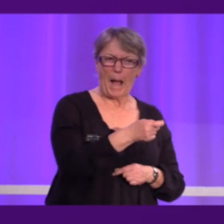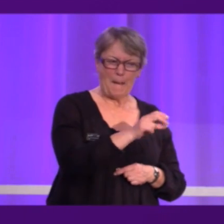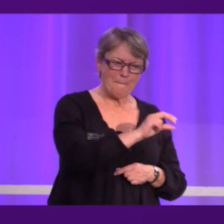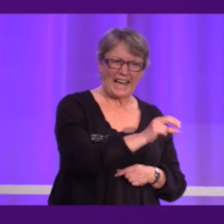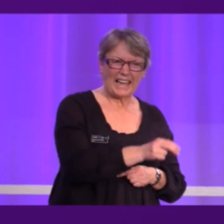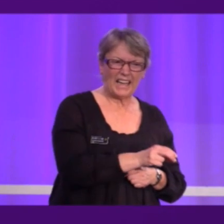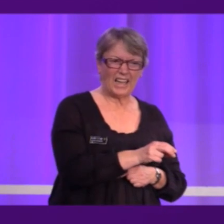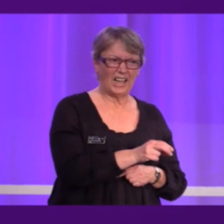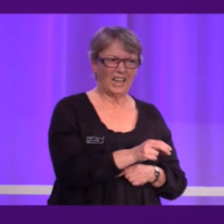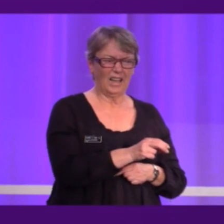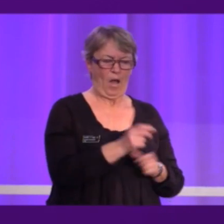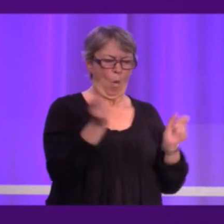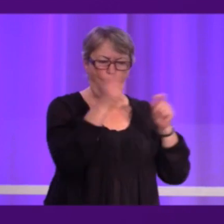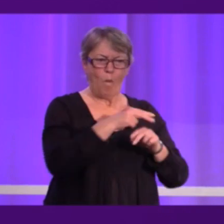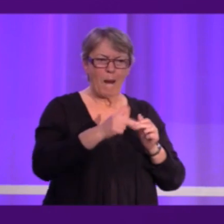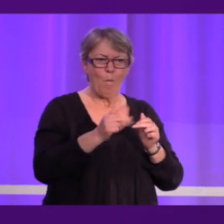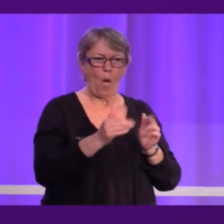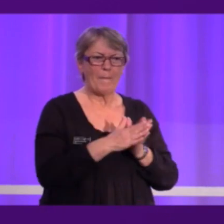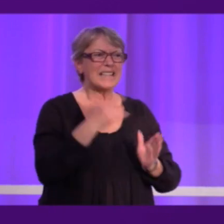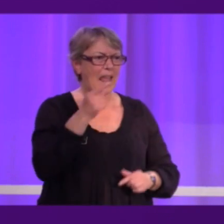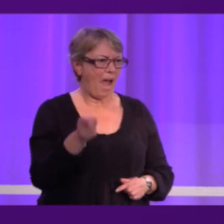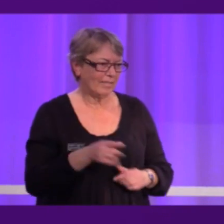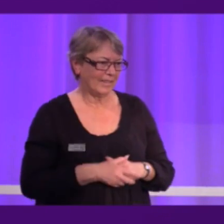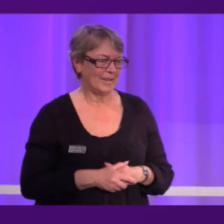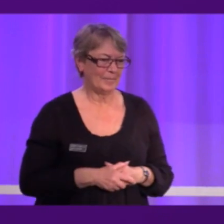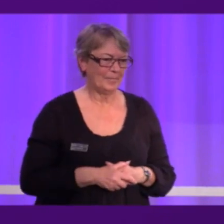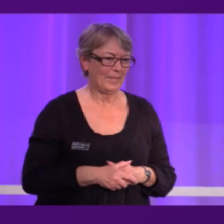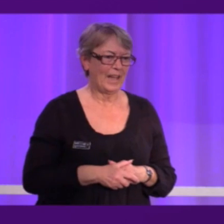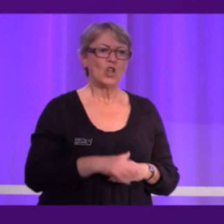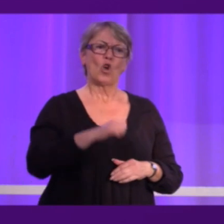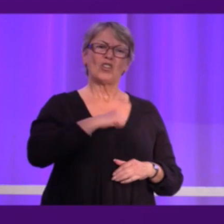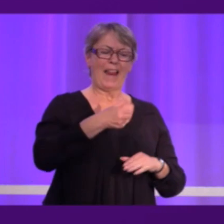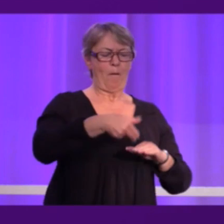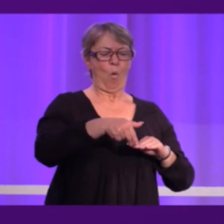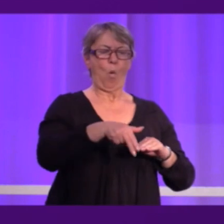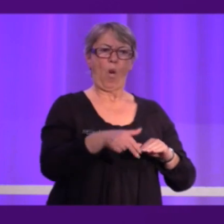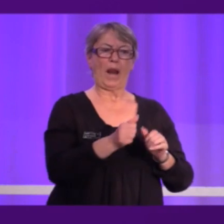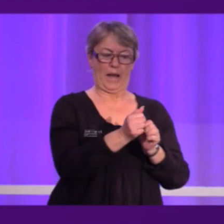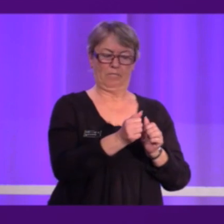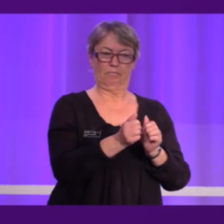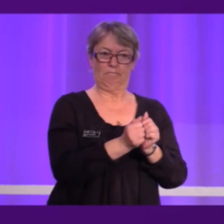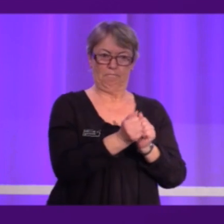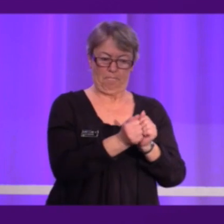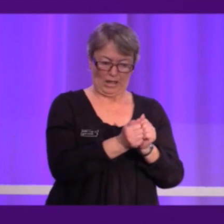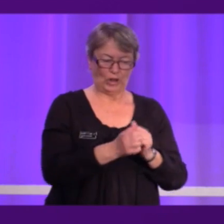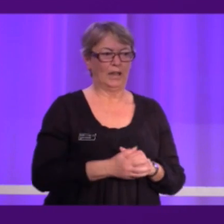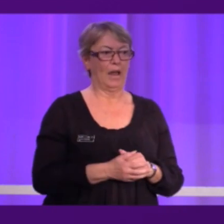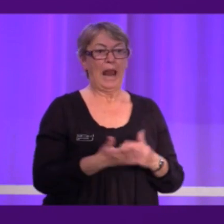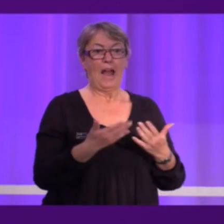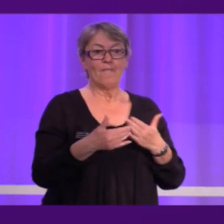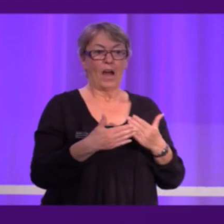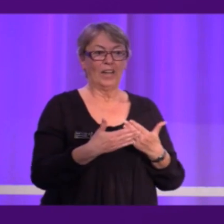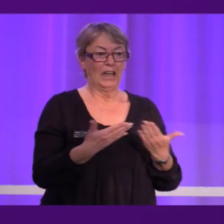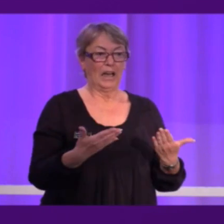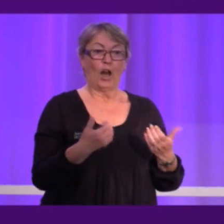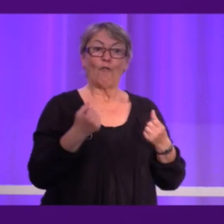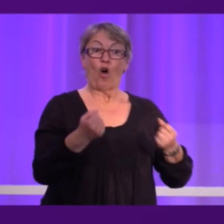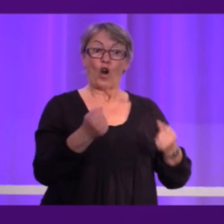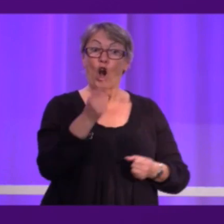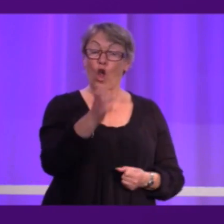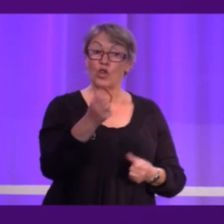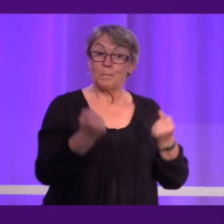varianterna går inte att måla med så bra. Så en självmålande nagellacksmaskin, eller varför inte en förarlös